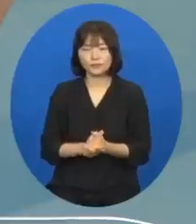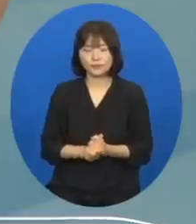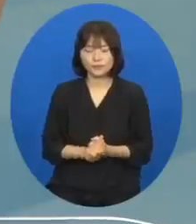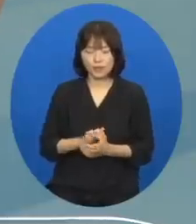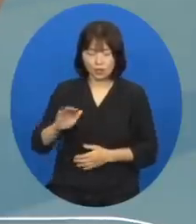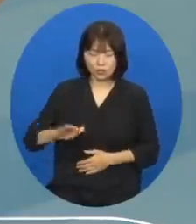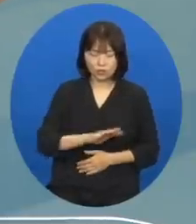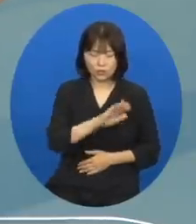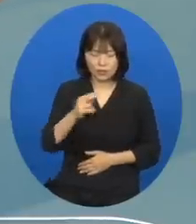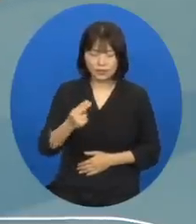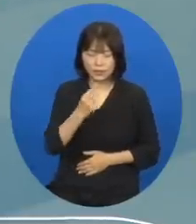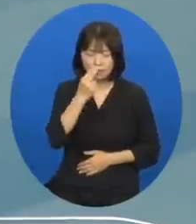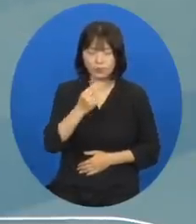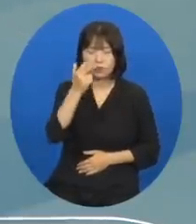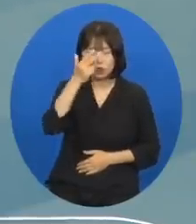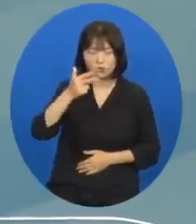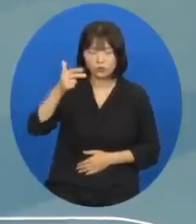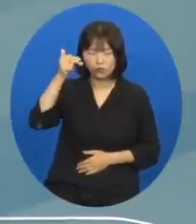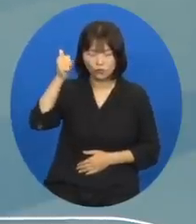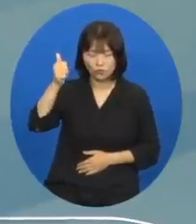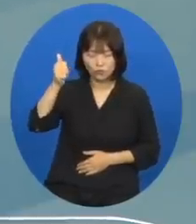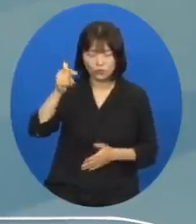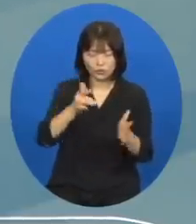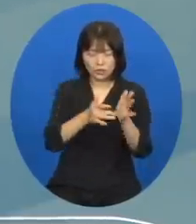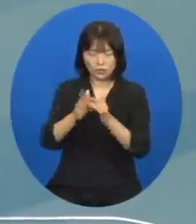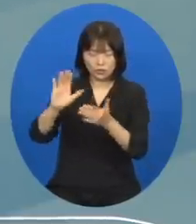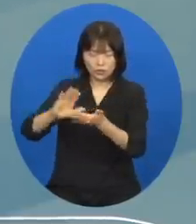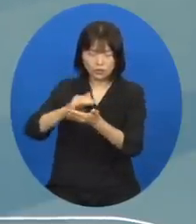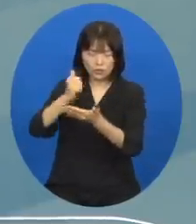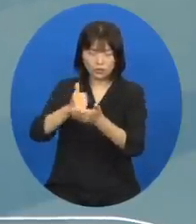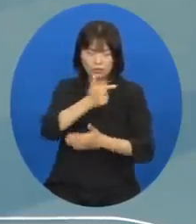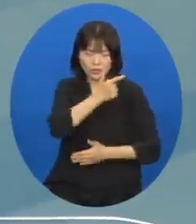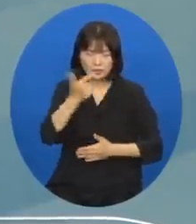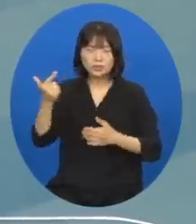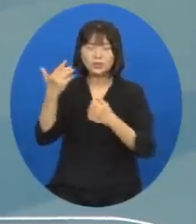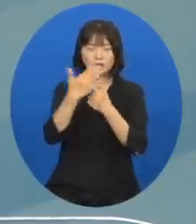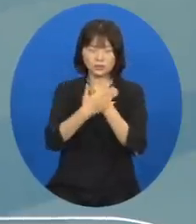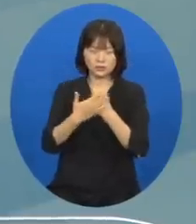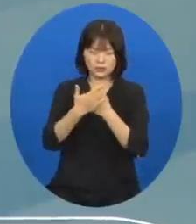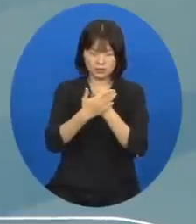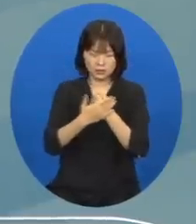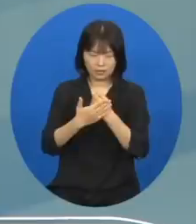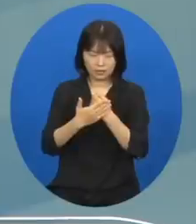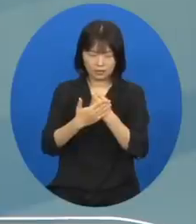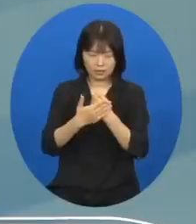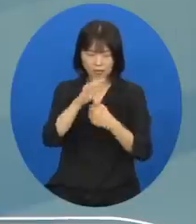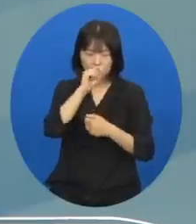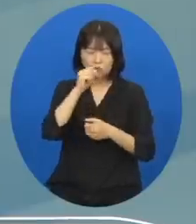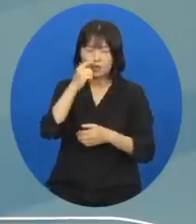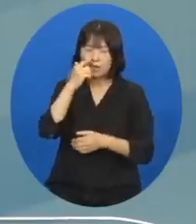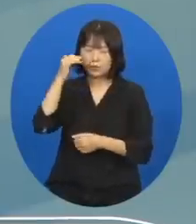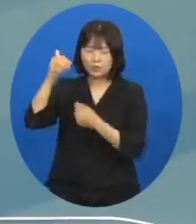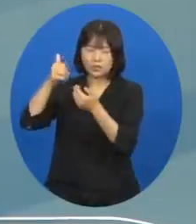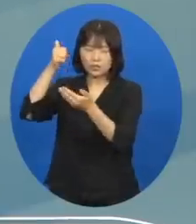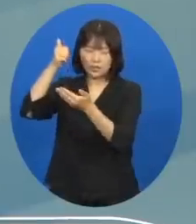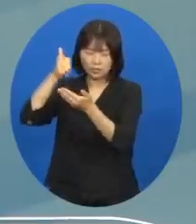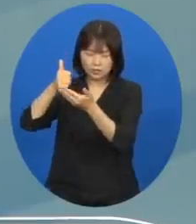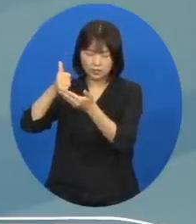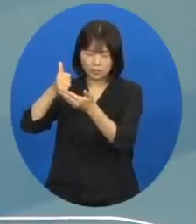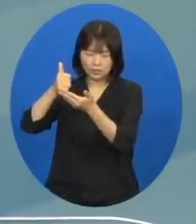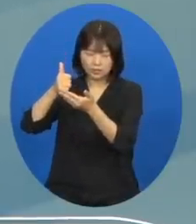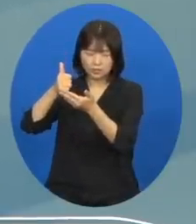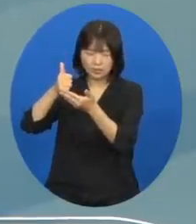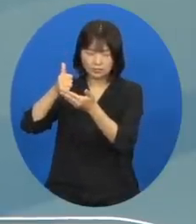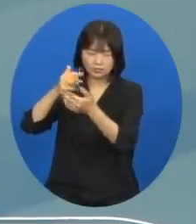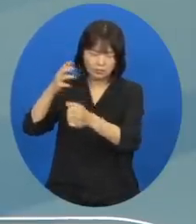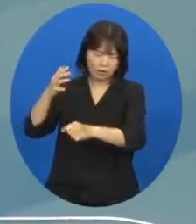우리의 생명의 주 예수 그리스도의 크신 은혜와 좋으신 아버지 하나님 그 말할